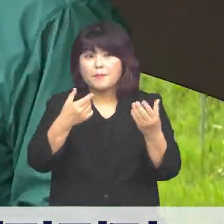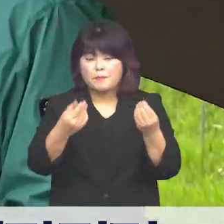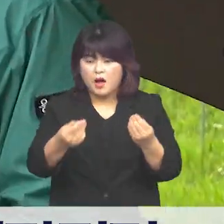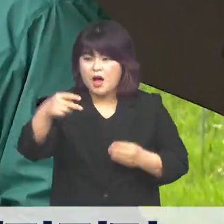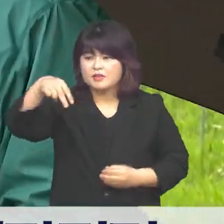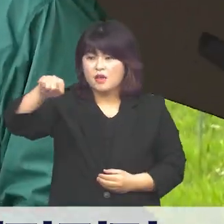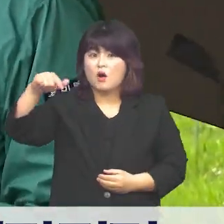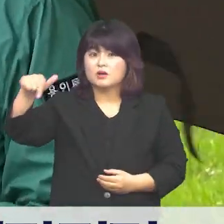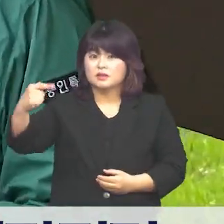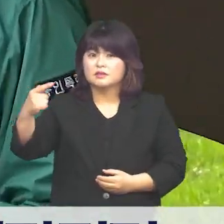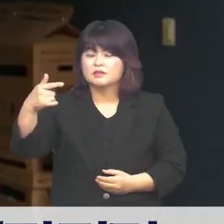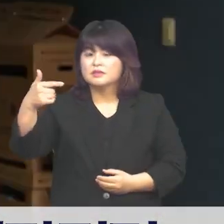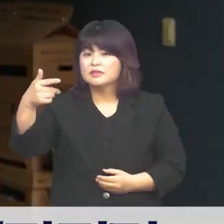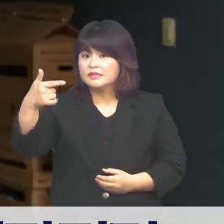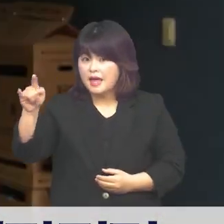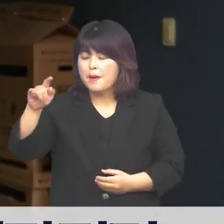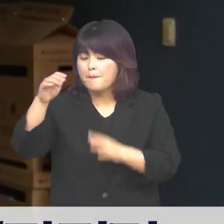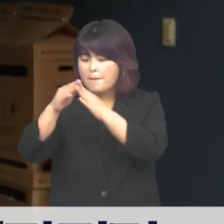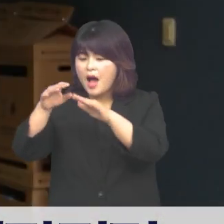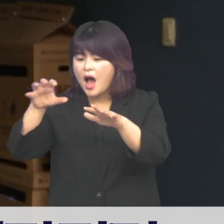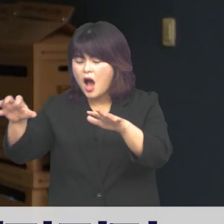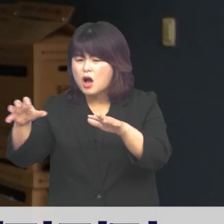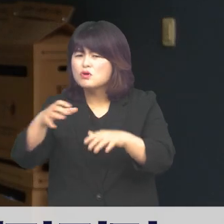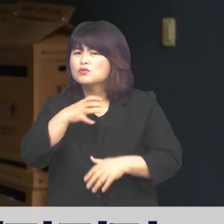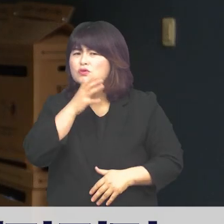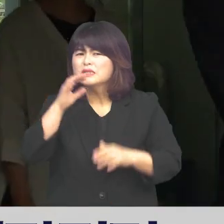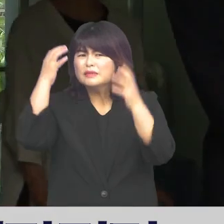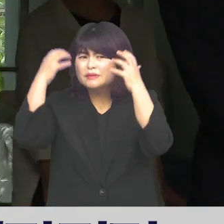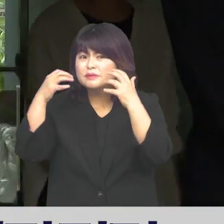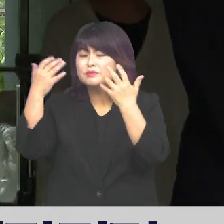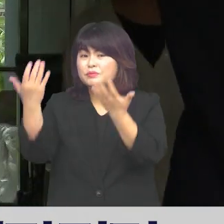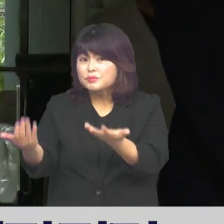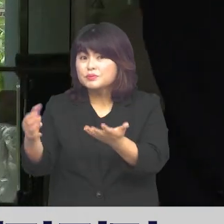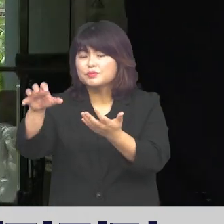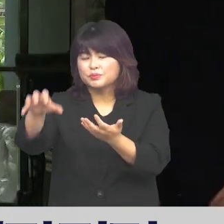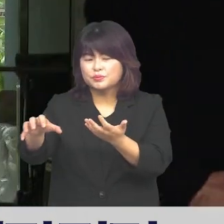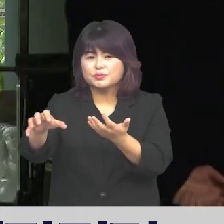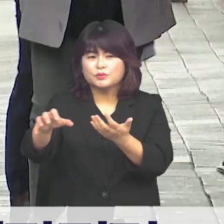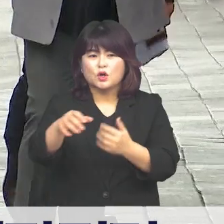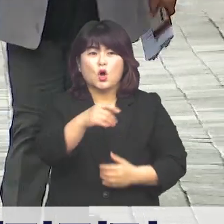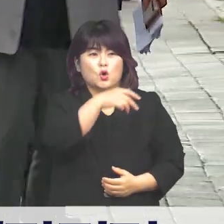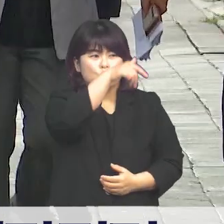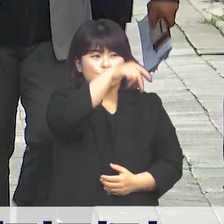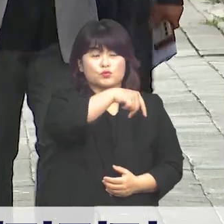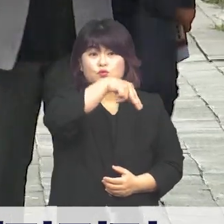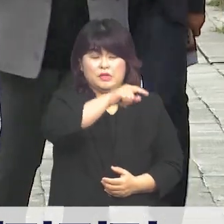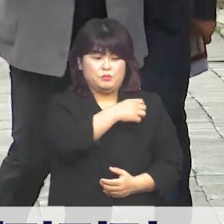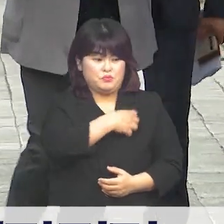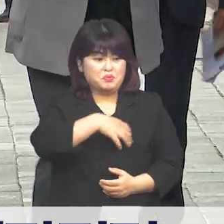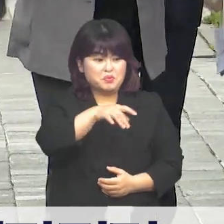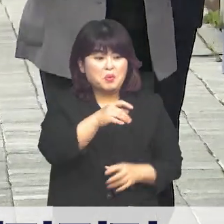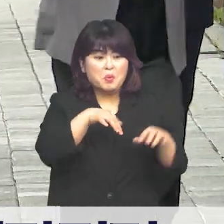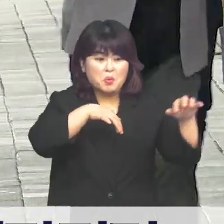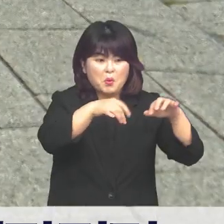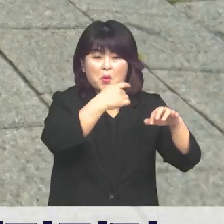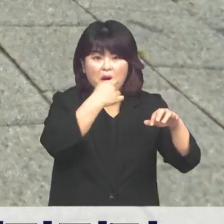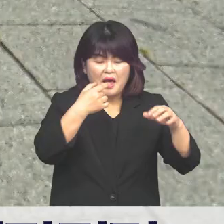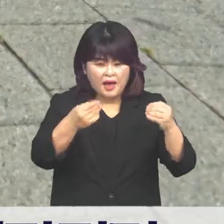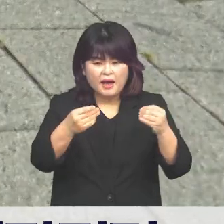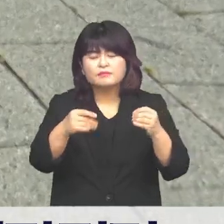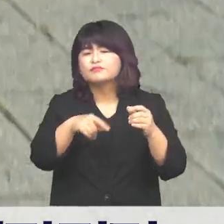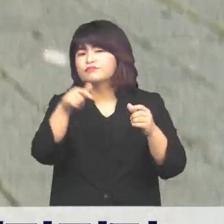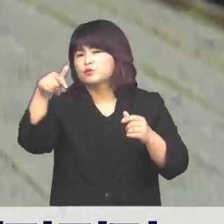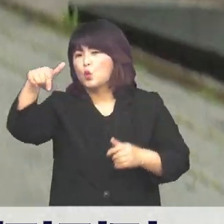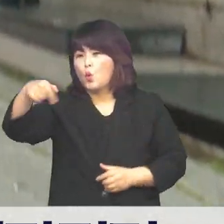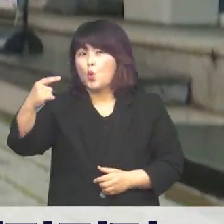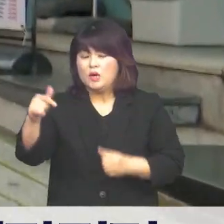둘러보고 서천동의 서근의 마을 SK아파트 경로당 무더위 쉼터와 수지구청역 일원보도, 동막천의 고기교 주변